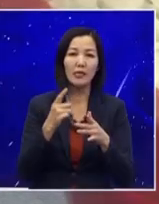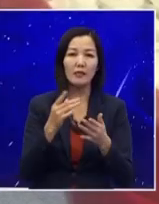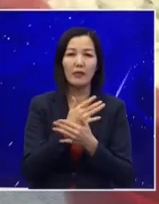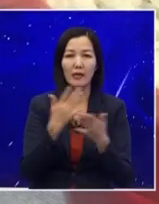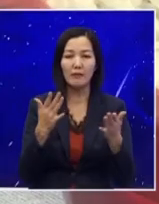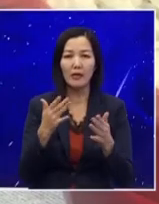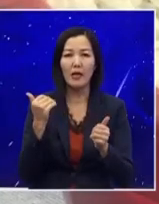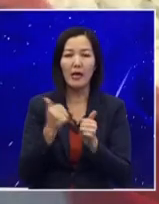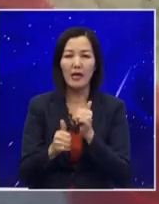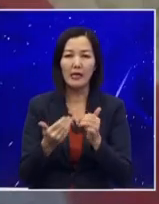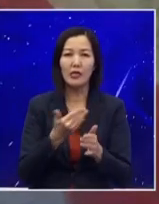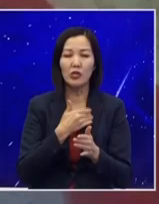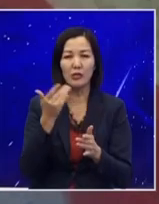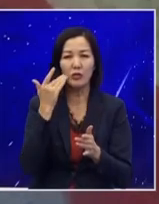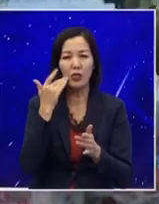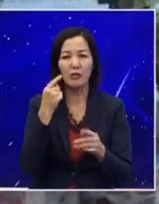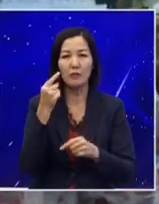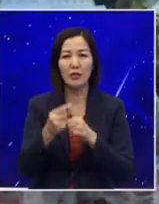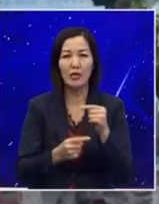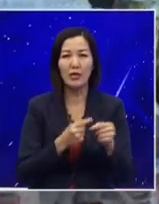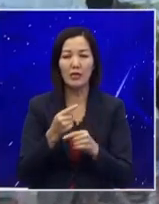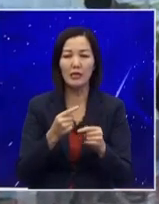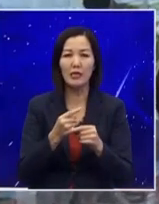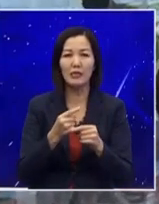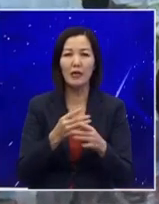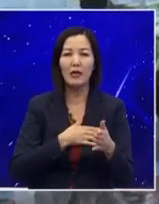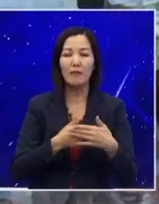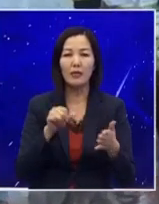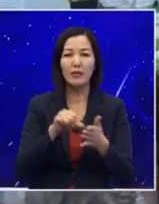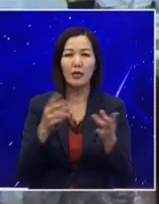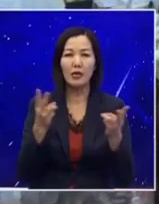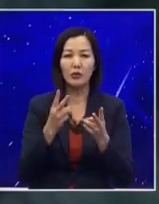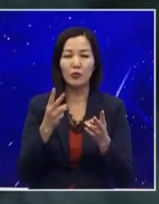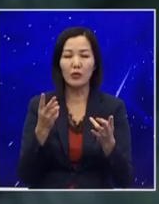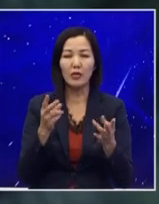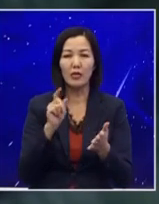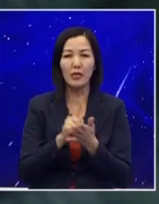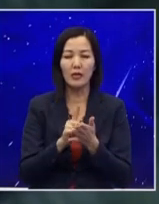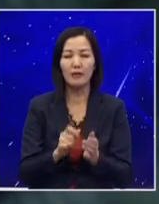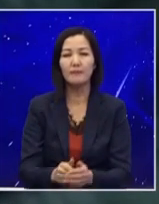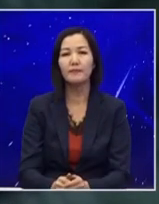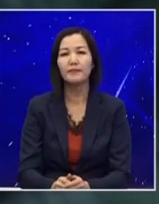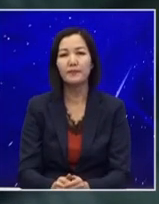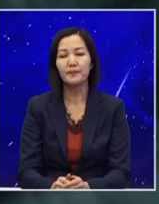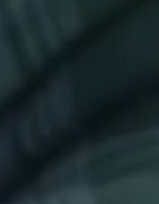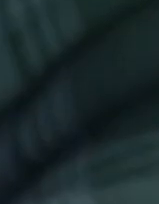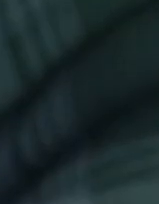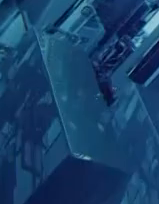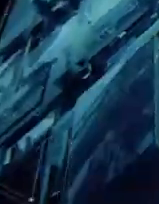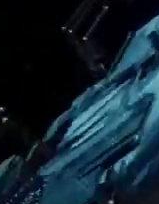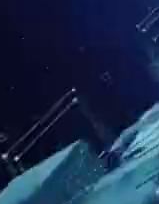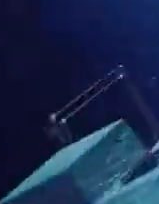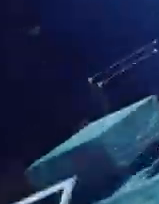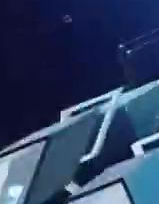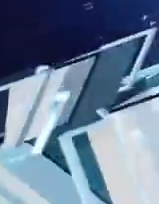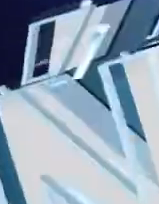сұраныс әрқашан да болады. Сондықтан өндірушілер мұндай шараларға белсенді қатысуы керек. Жазира Исаева, Ерболат Антелов, Жетісу телеарнасы.